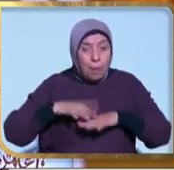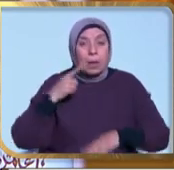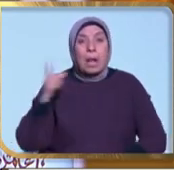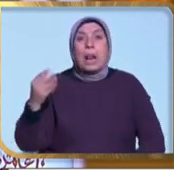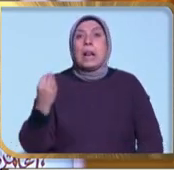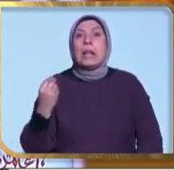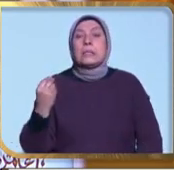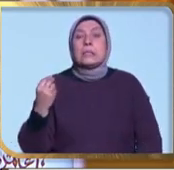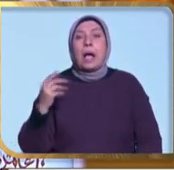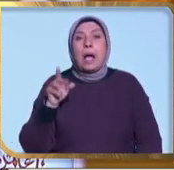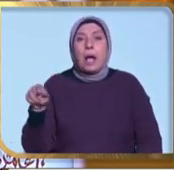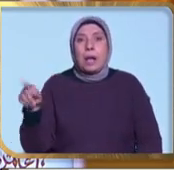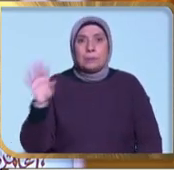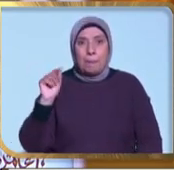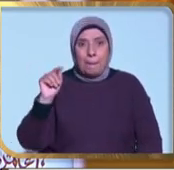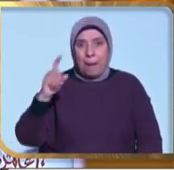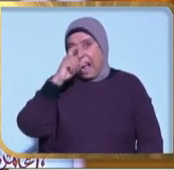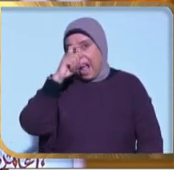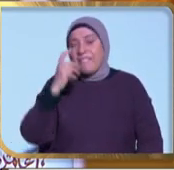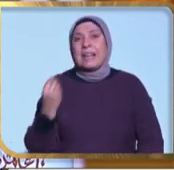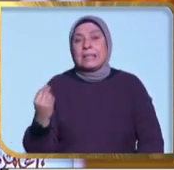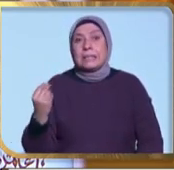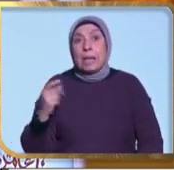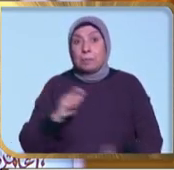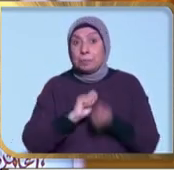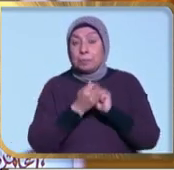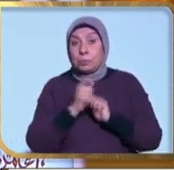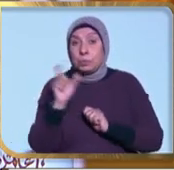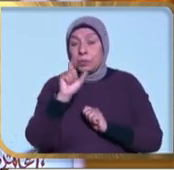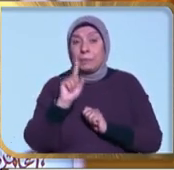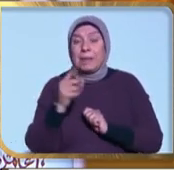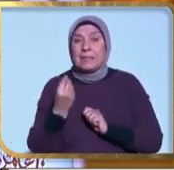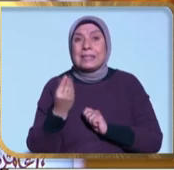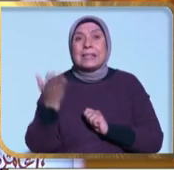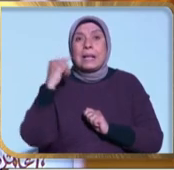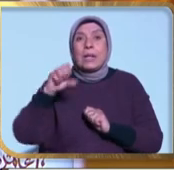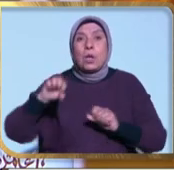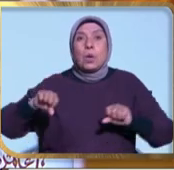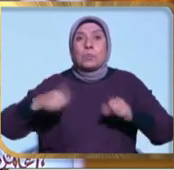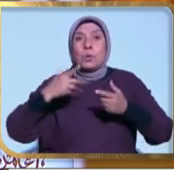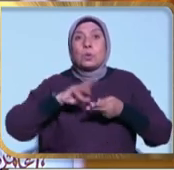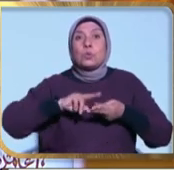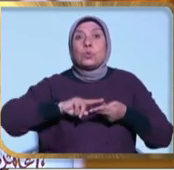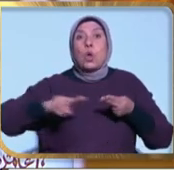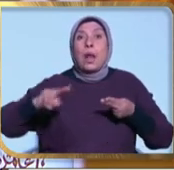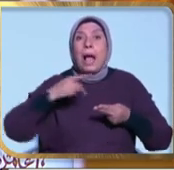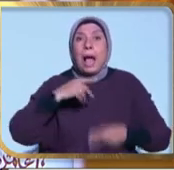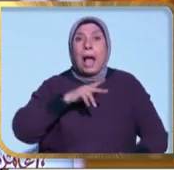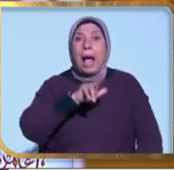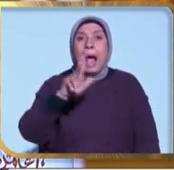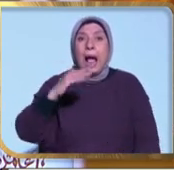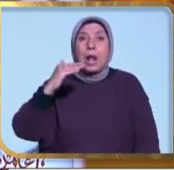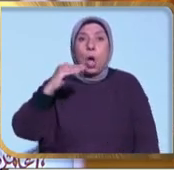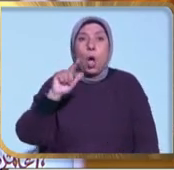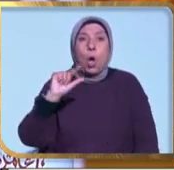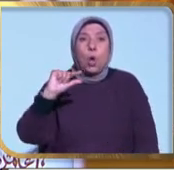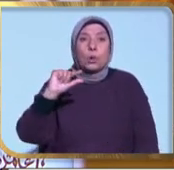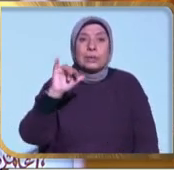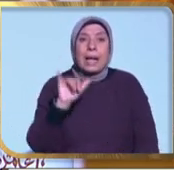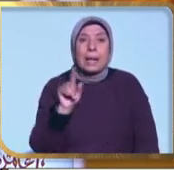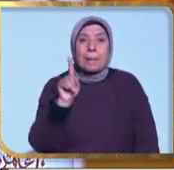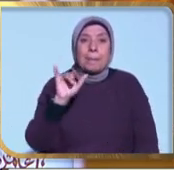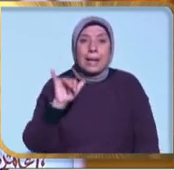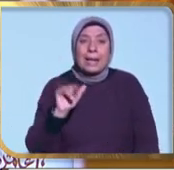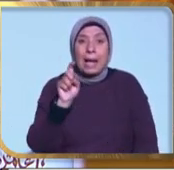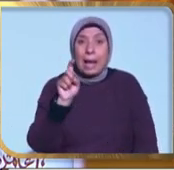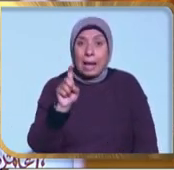وسلم وبين كفار قريش بعد صلح الحديبيه وهي المده اللي نزلت فيها هذه السوره سوره